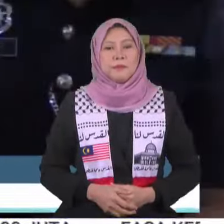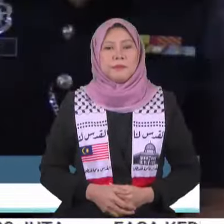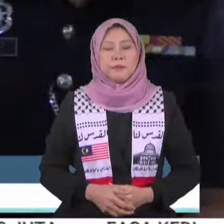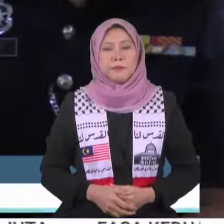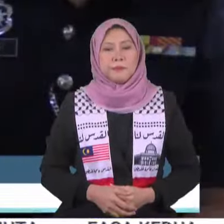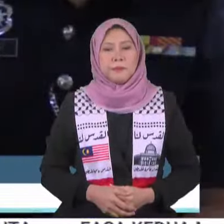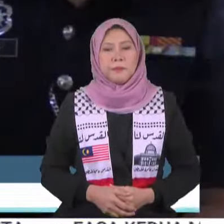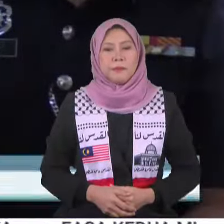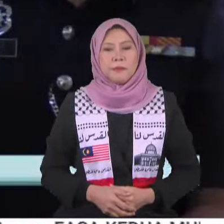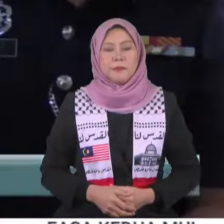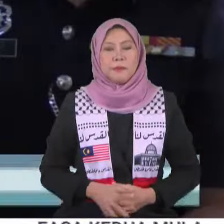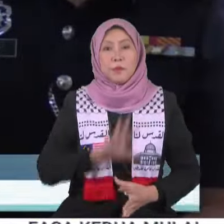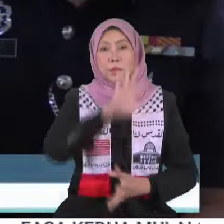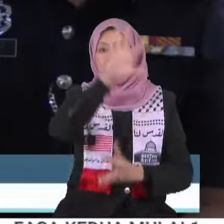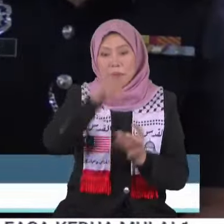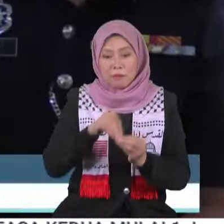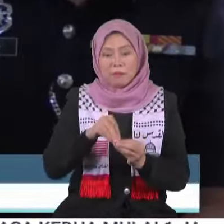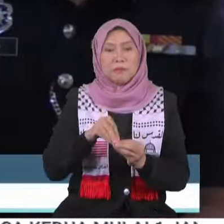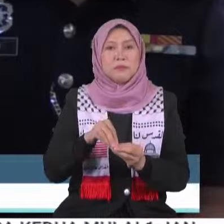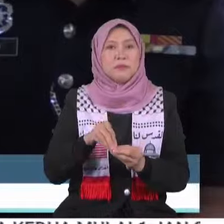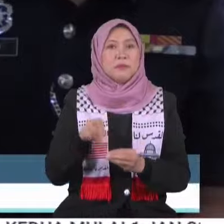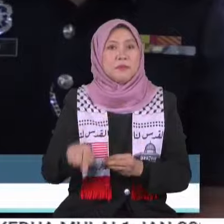Jumlah keseluruhan dadah iaitu seberat